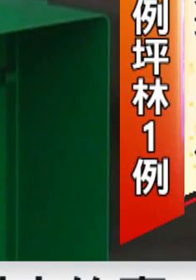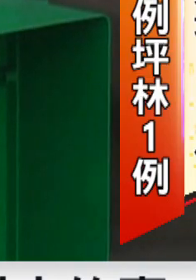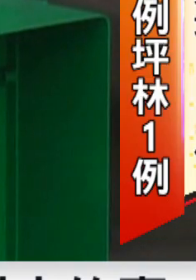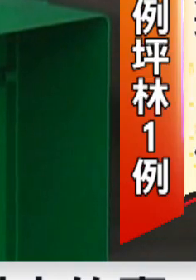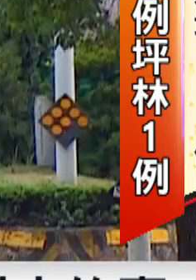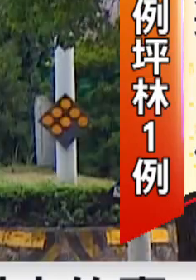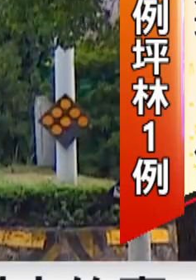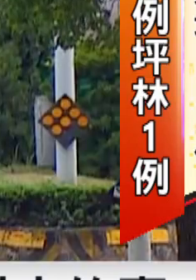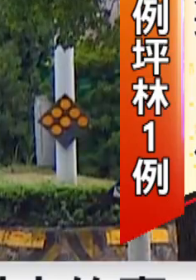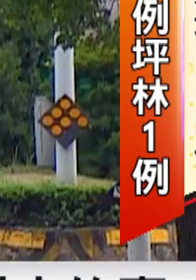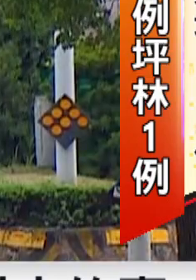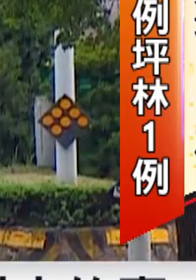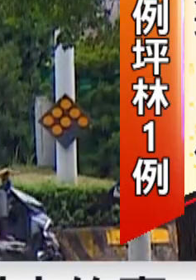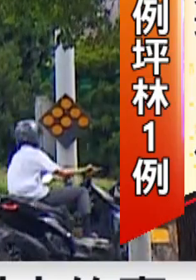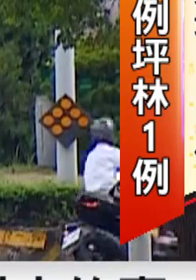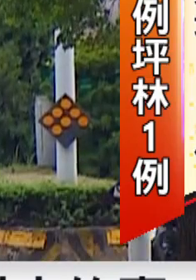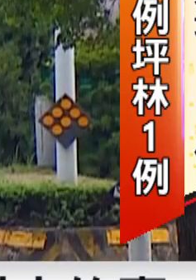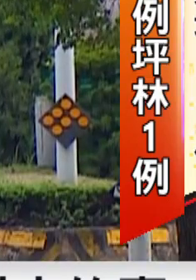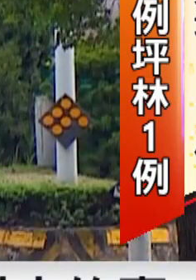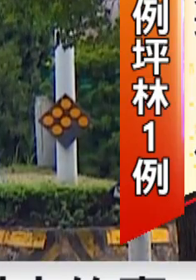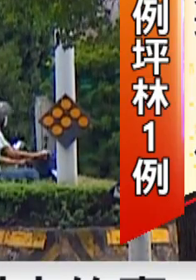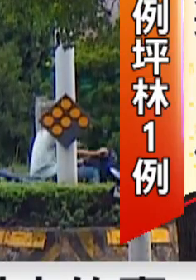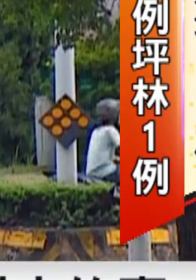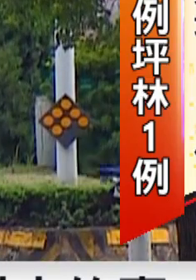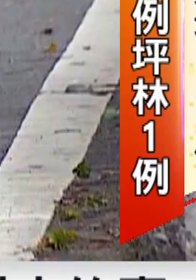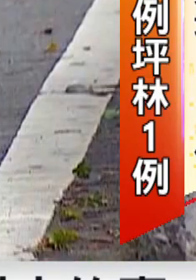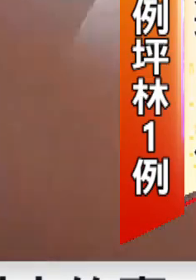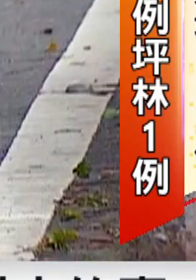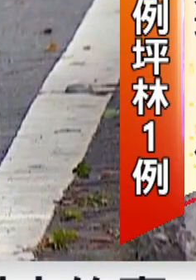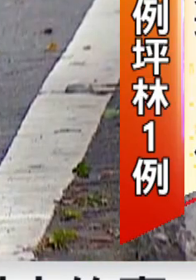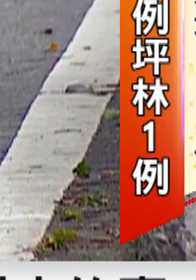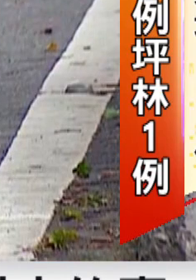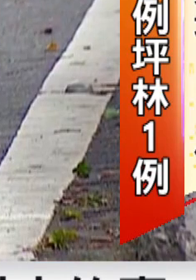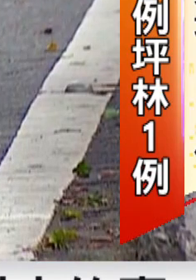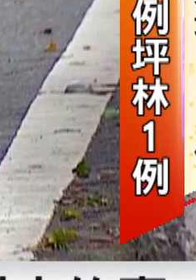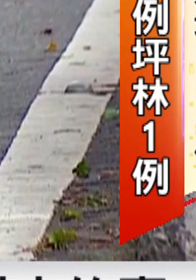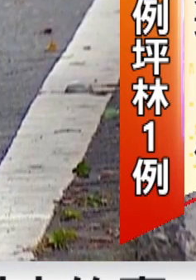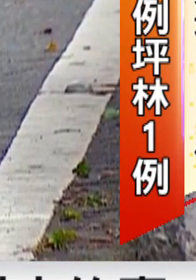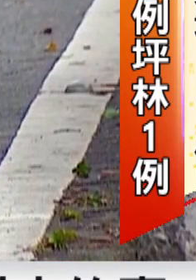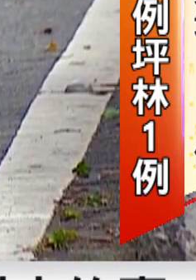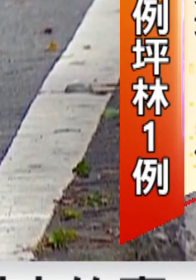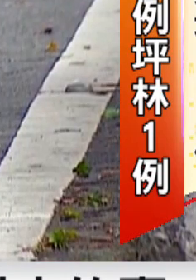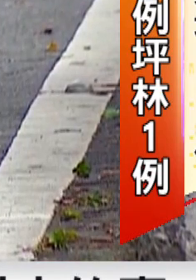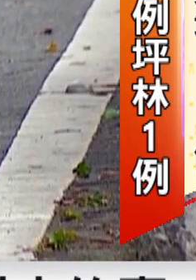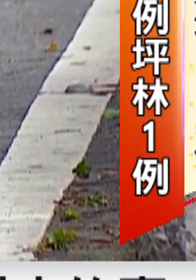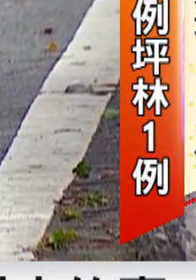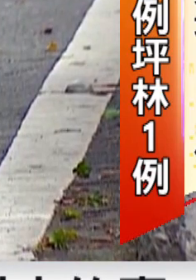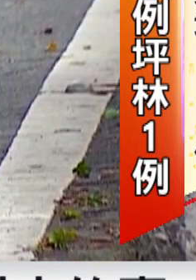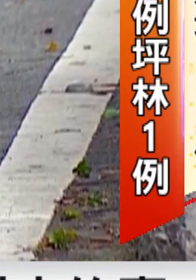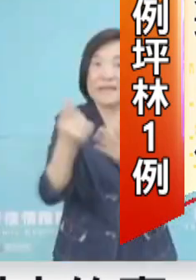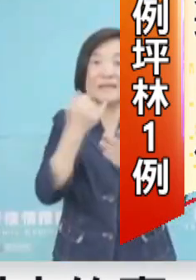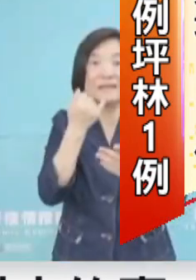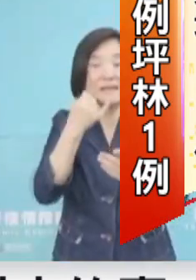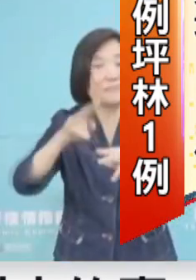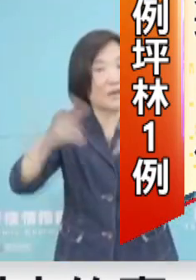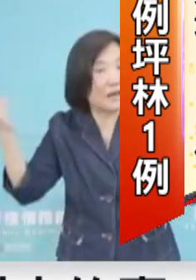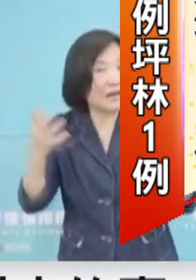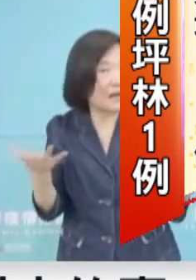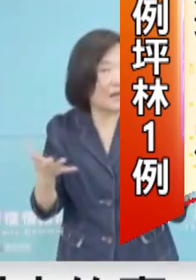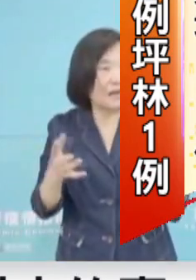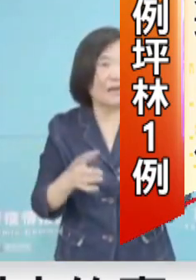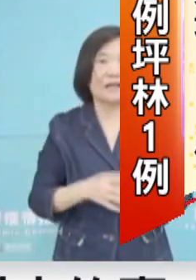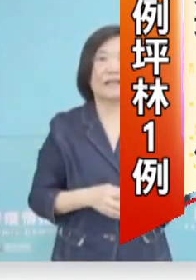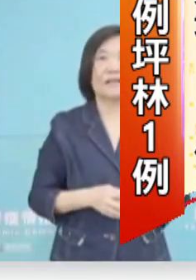问6月14号能不能如期降回二级。台北市长柯文哲说当然可以，但是 解